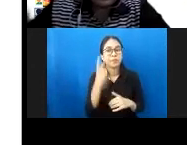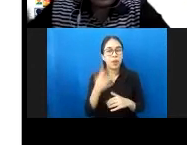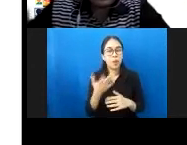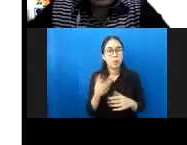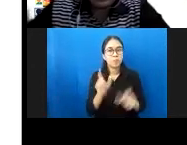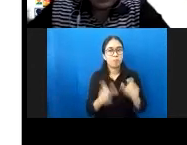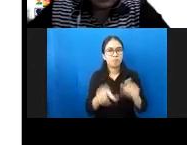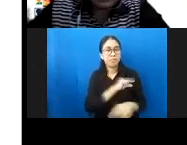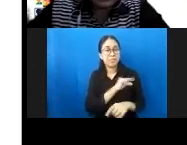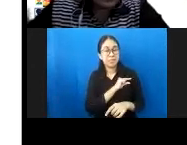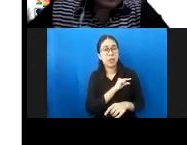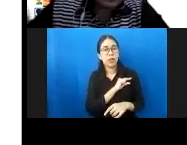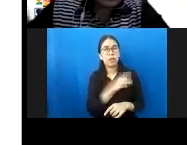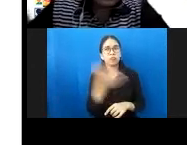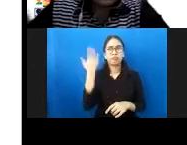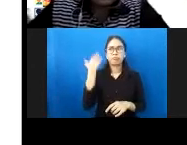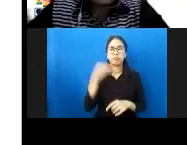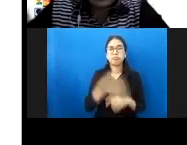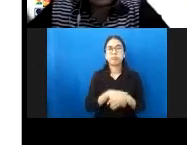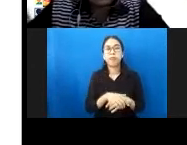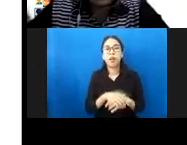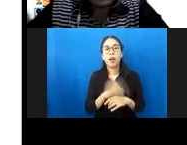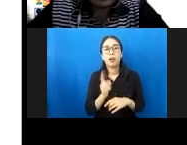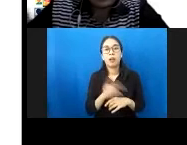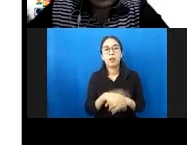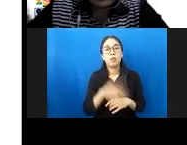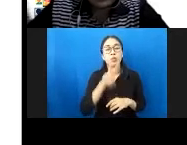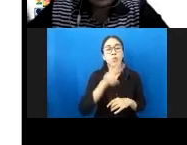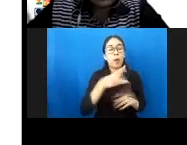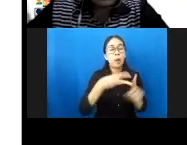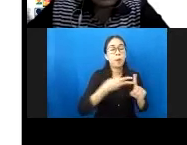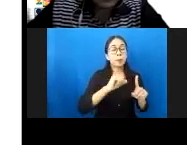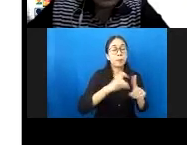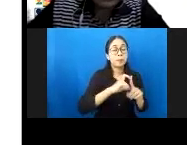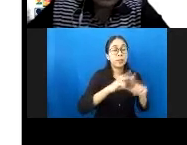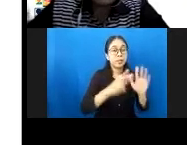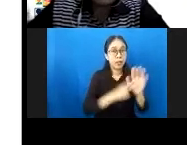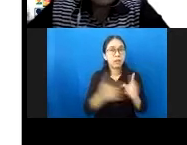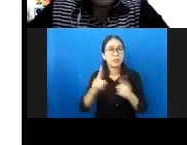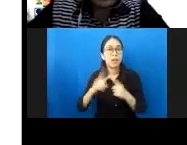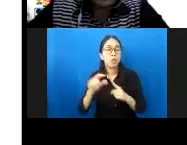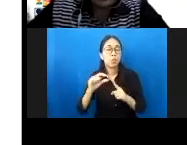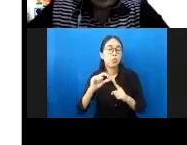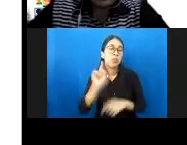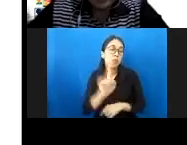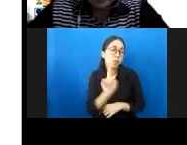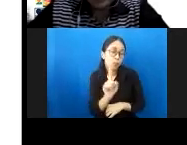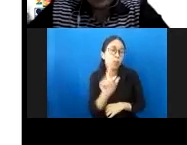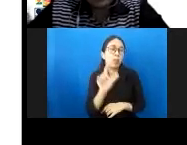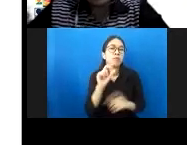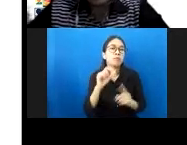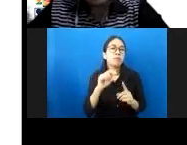pun yang saat itu ditunjuk adalah 2 bidan dan 1 perawat, itu ternyata bisa memahami, ya, bisa memahami, walaupun